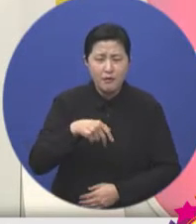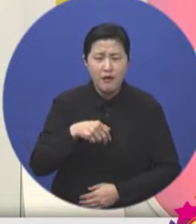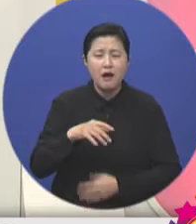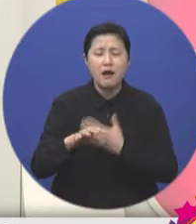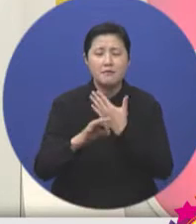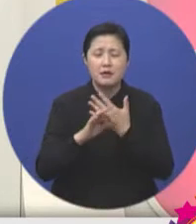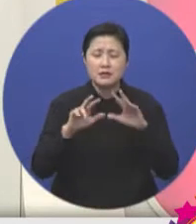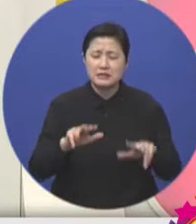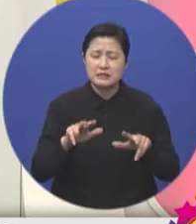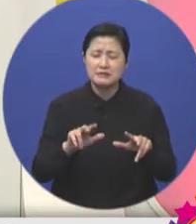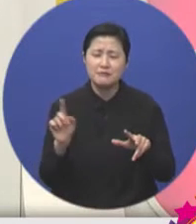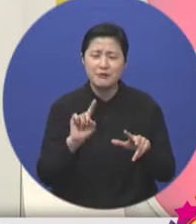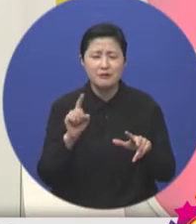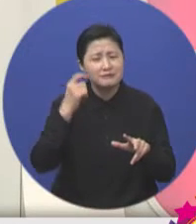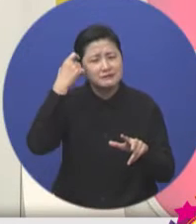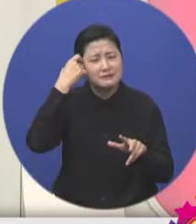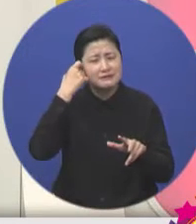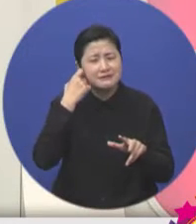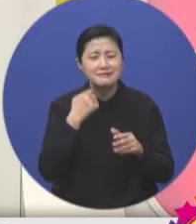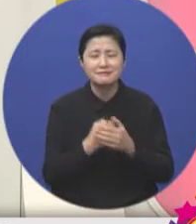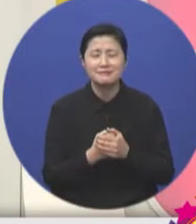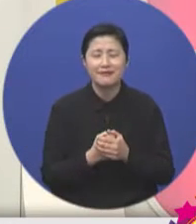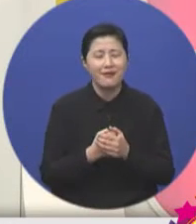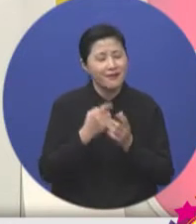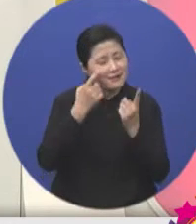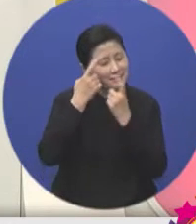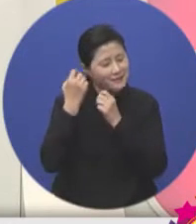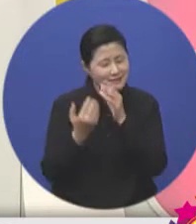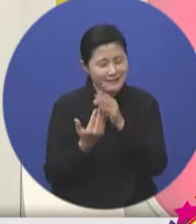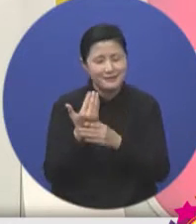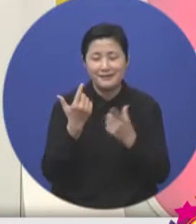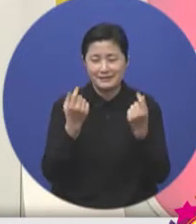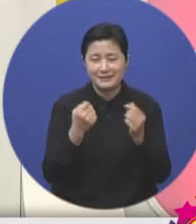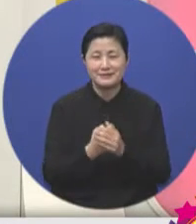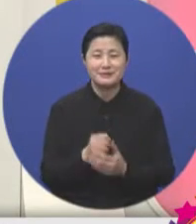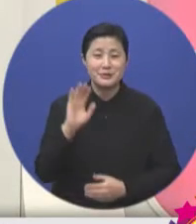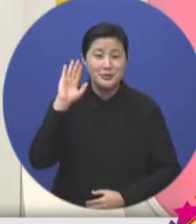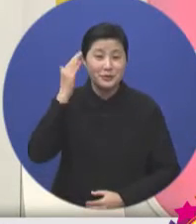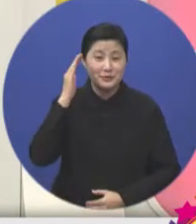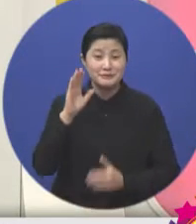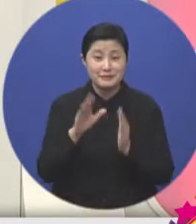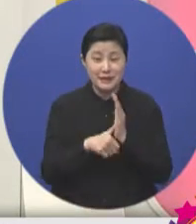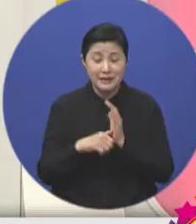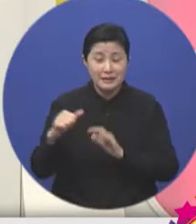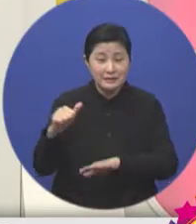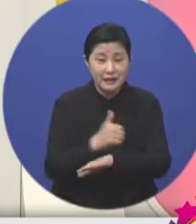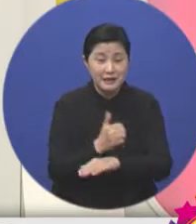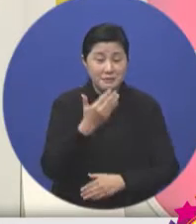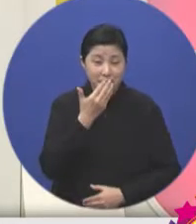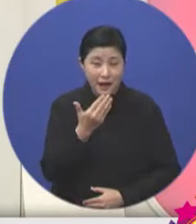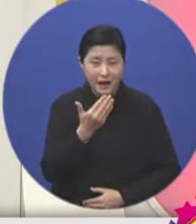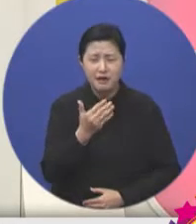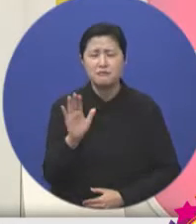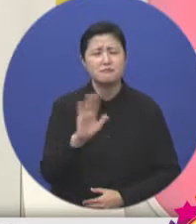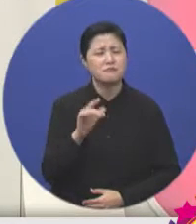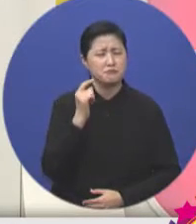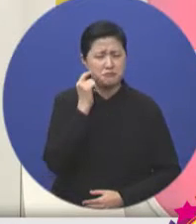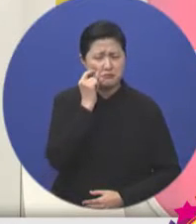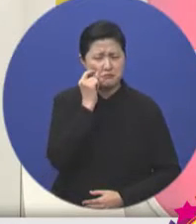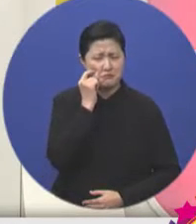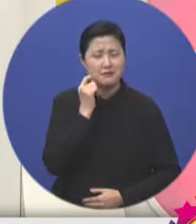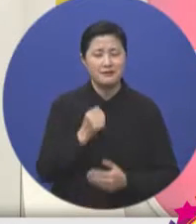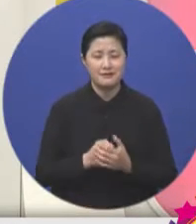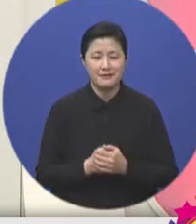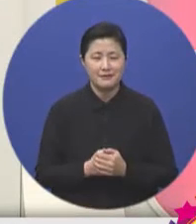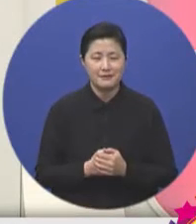지금도 정말 새로워요. 요즘 애들 같으면 그렇게 다녔겠어요, 그죠? 그렇죠. 그러게요. 학교